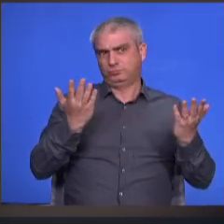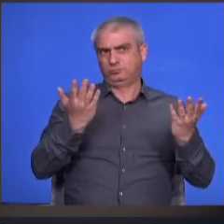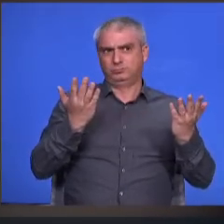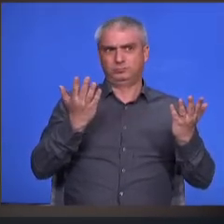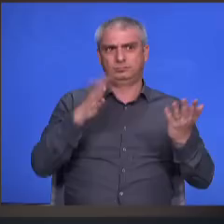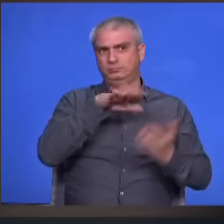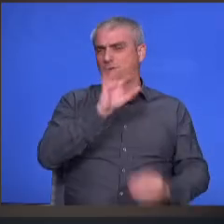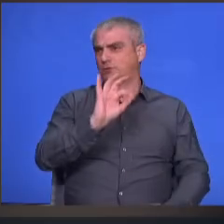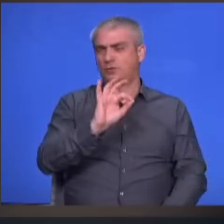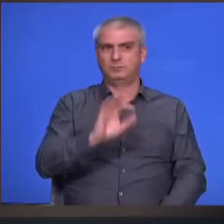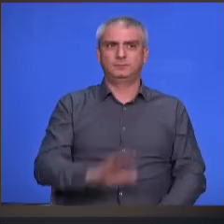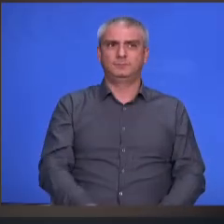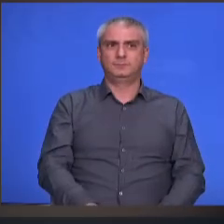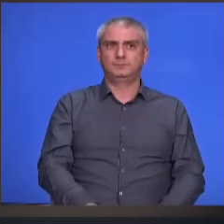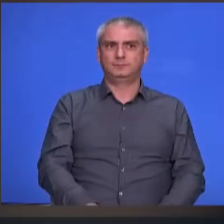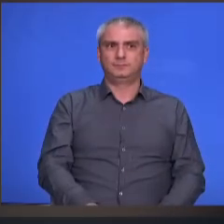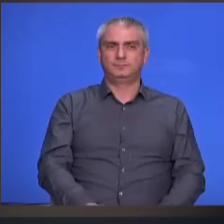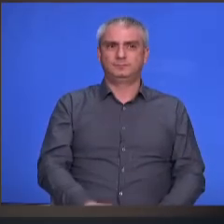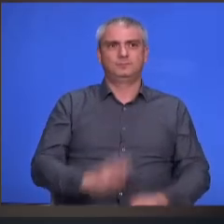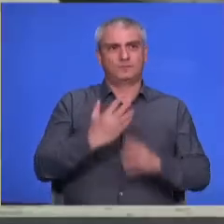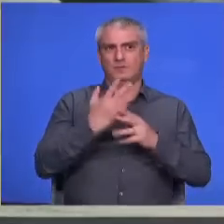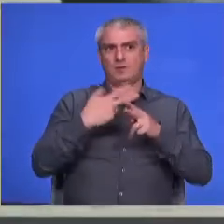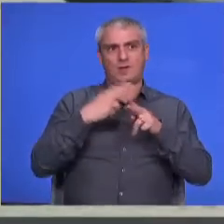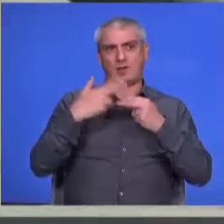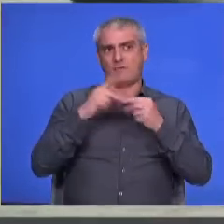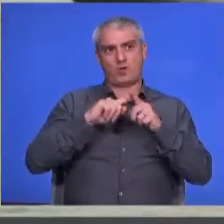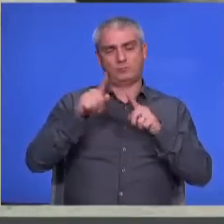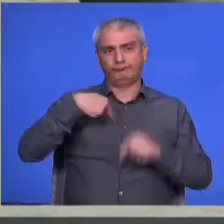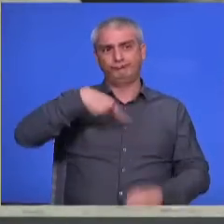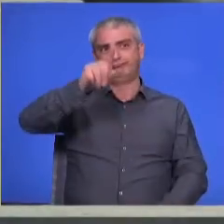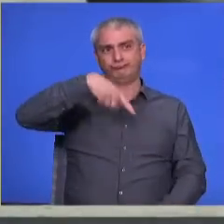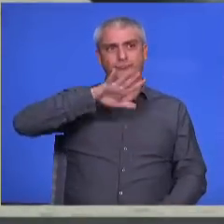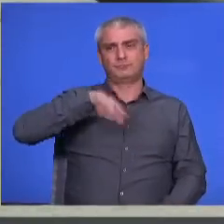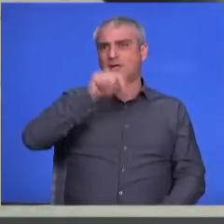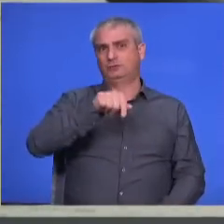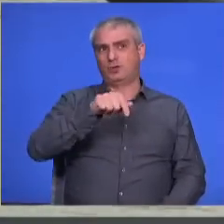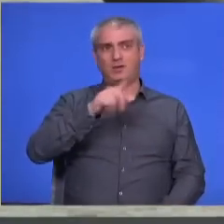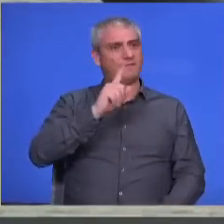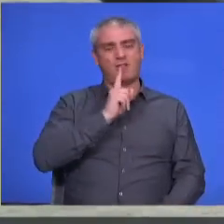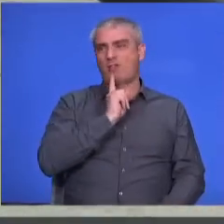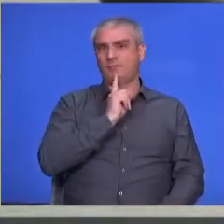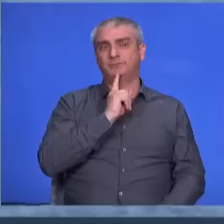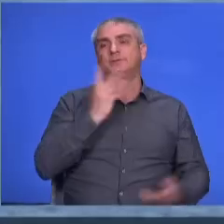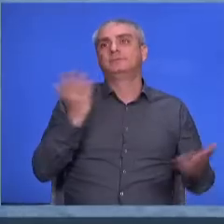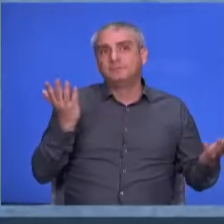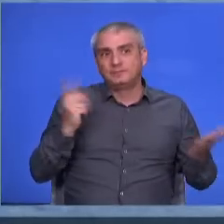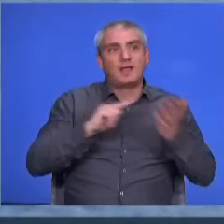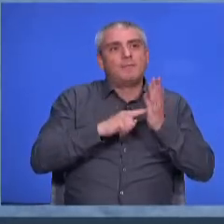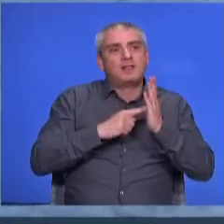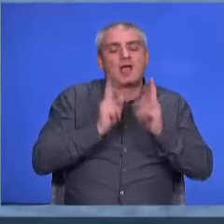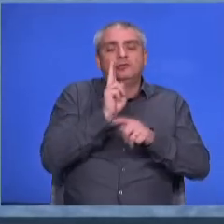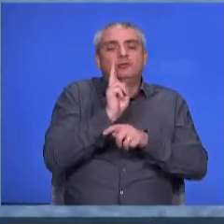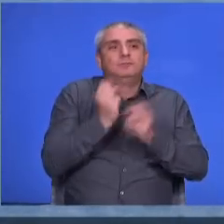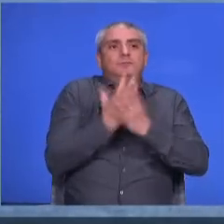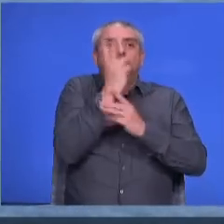least. More closer to a month back and forth in this region. אבל זה לא מספיק, נו. המטרה היא השמורה הימית, ומי שמאוד